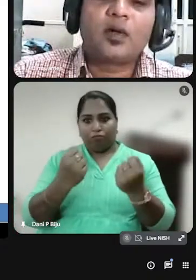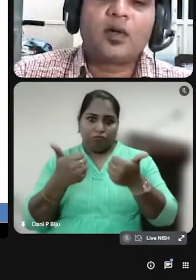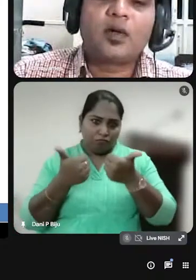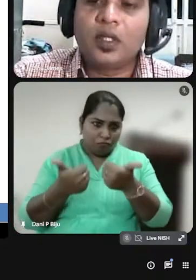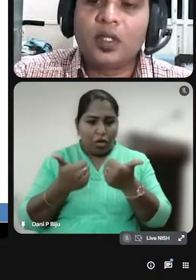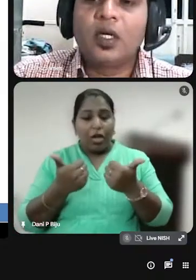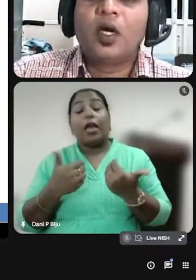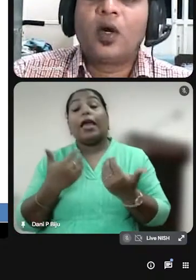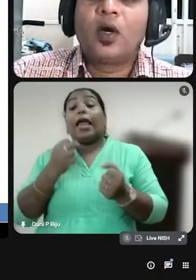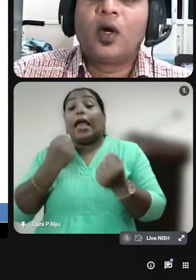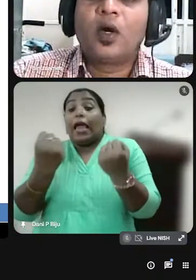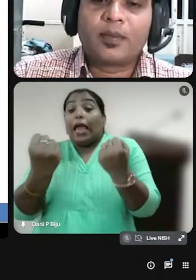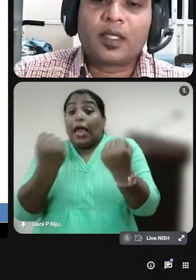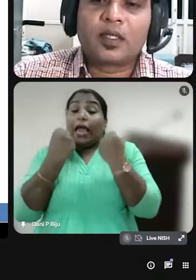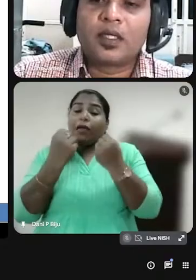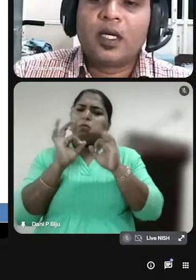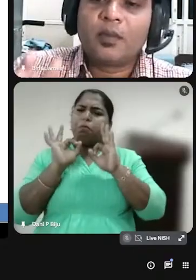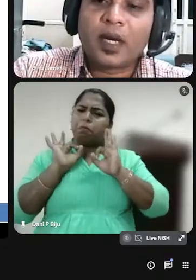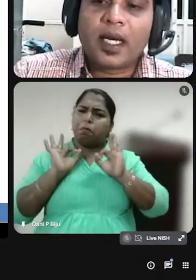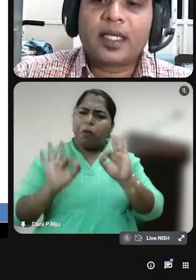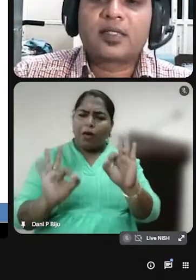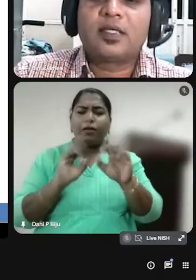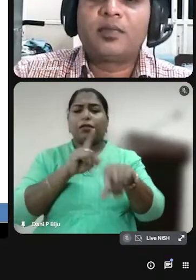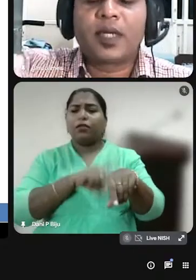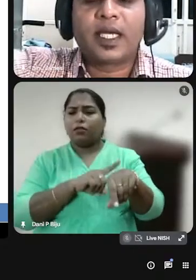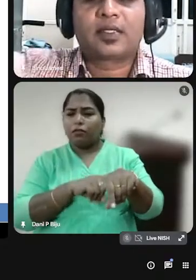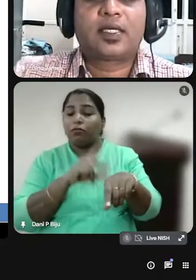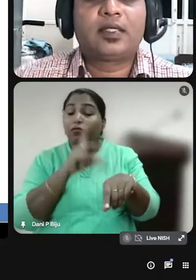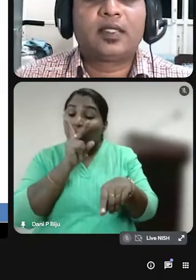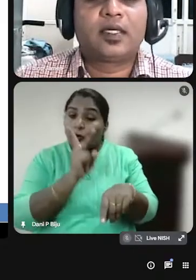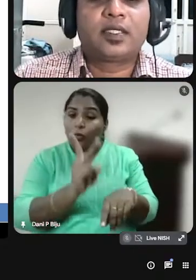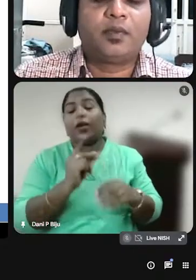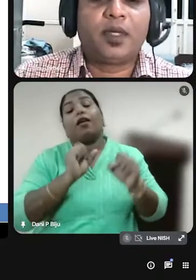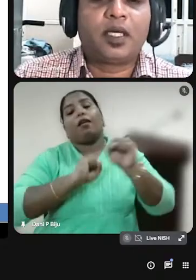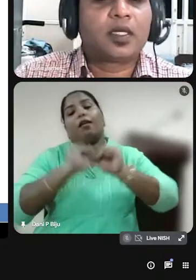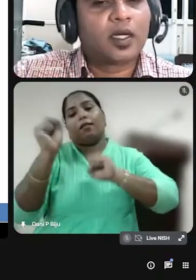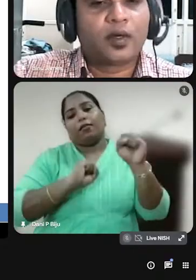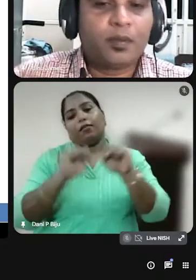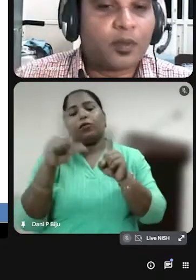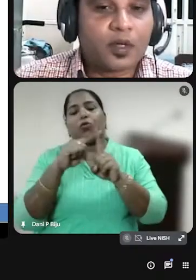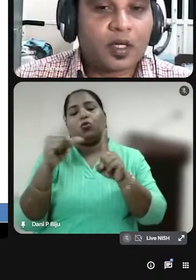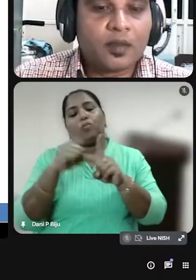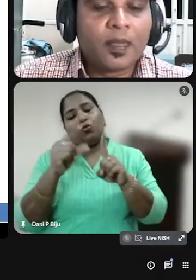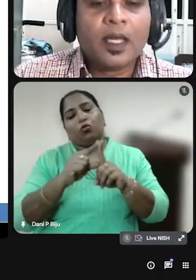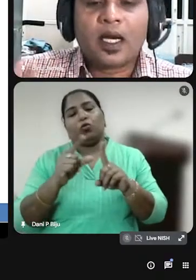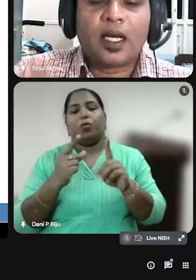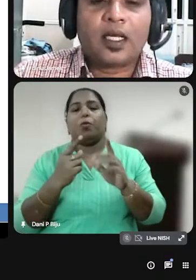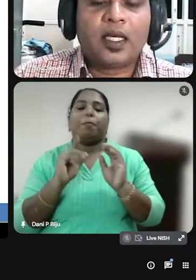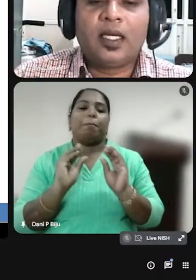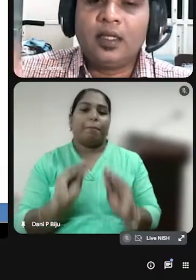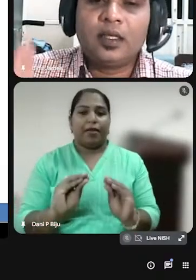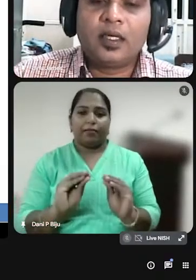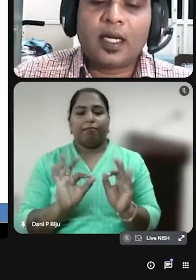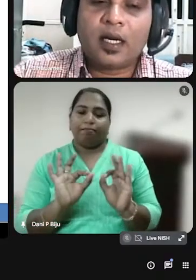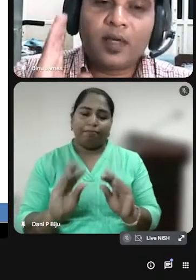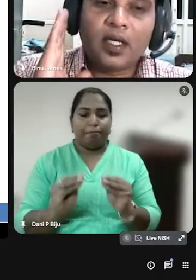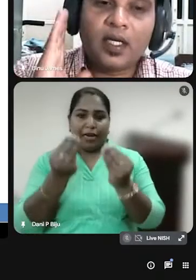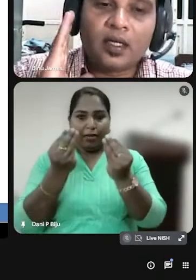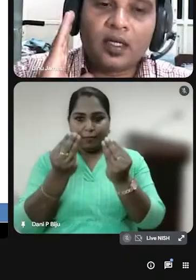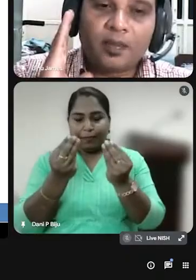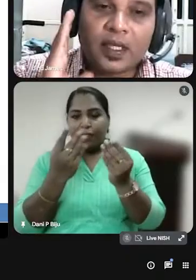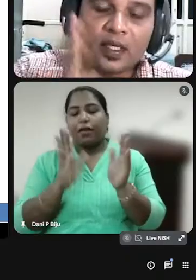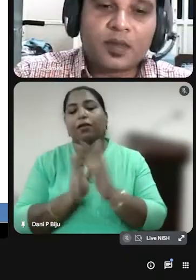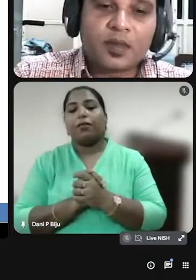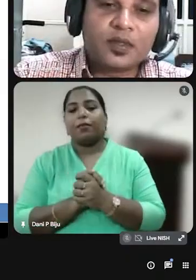ലെവൽ കൂടുതൽ ഉള്ള സമയത്ത് മാക്സിമം എക്സസൈസുകൾ ചെയ്യിപ്പിക്കുക എന്നുള്ളതാണ്. അല്ലാതെ ഇന്ന് രാവിലെ